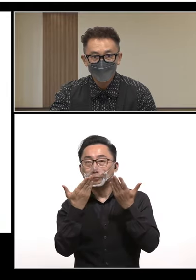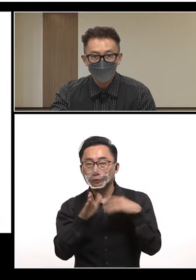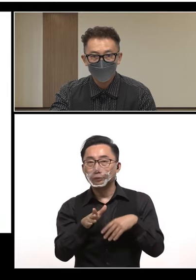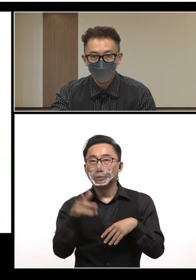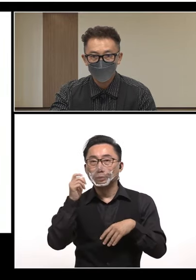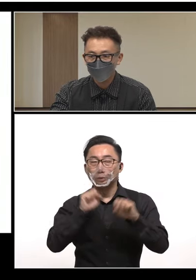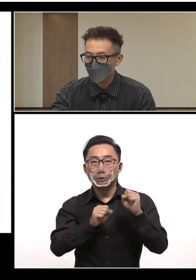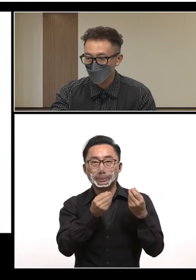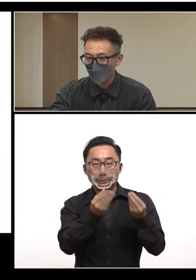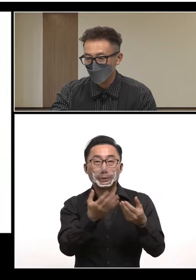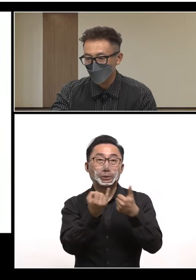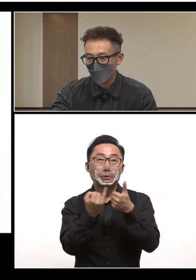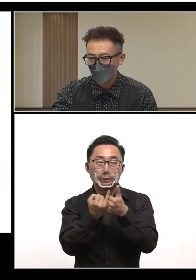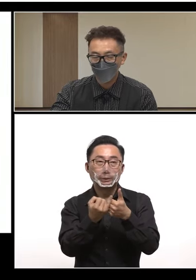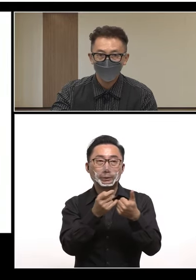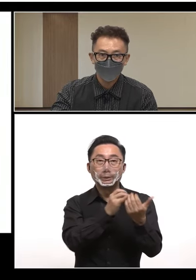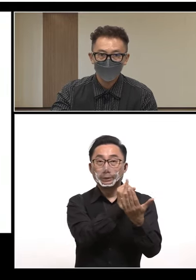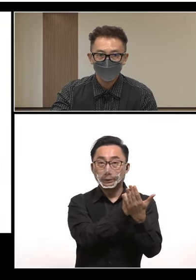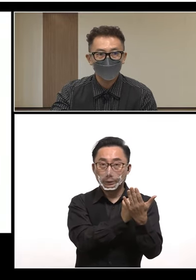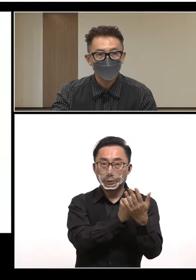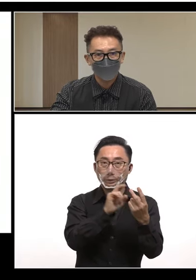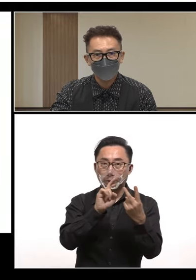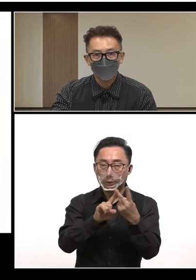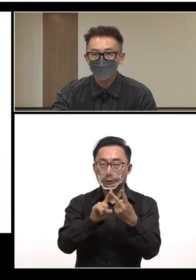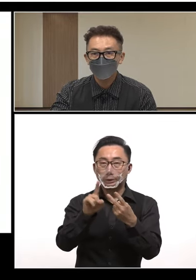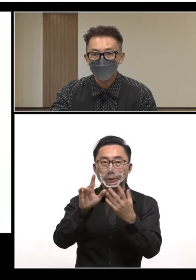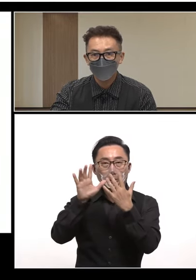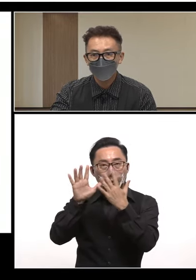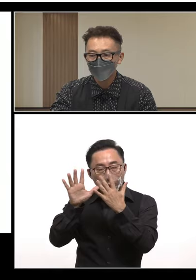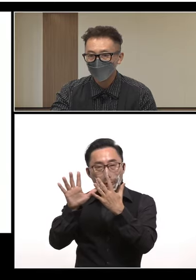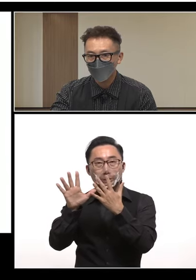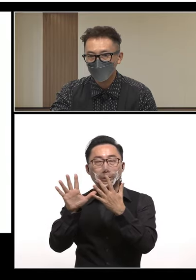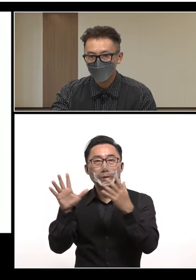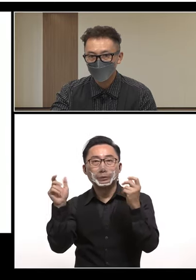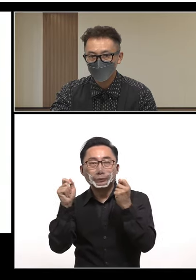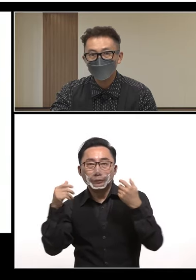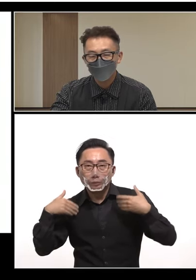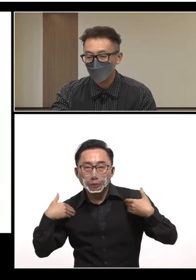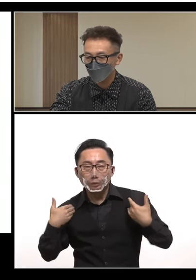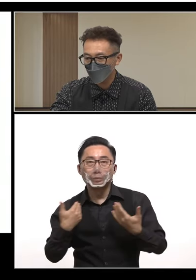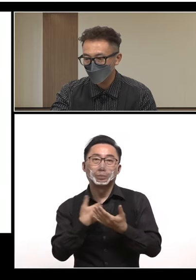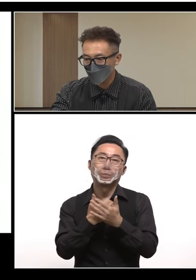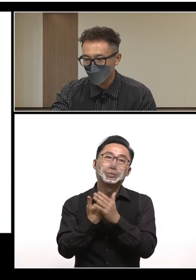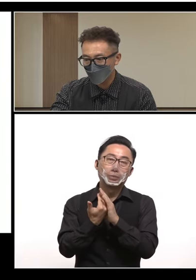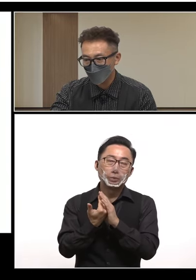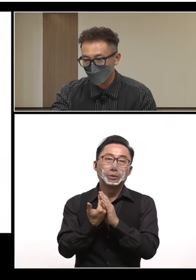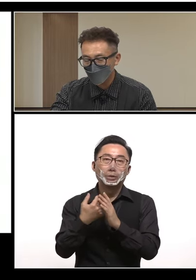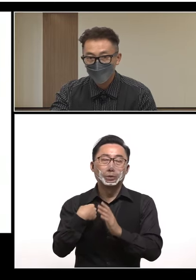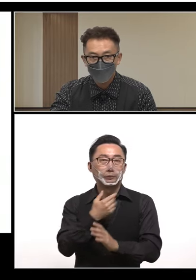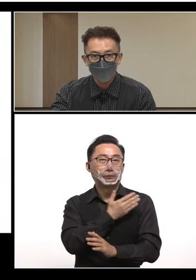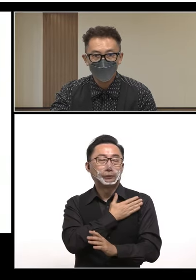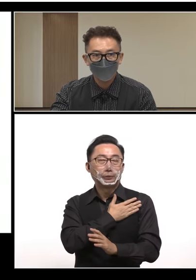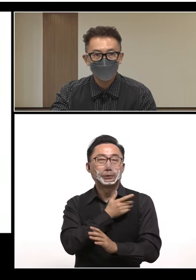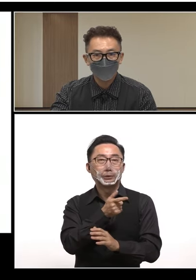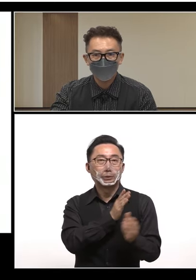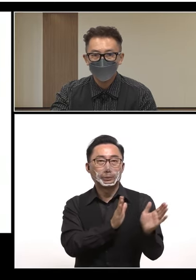嘅。咁除咗藝術嘅活動啦，可能學校一般旅行啊、聯歡會啊等等噶啦，我都會負責嘅。咁